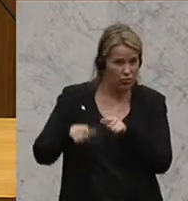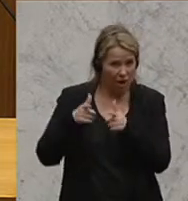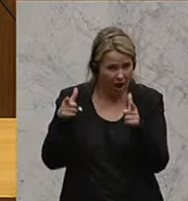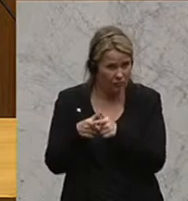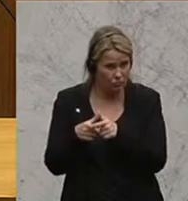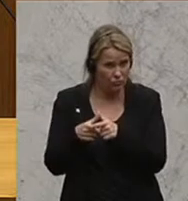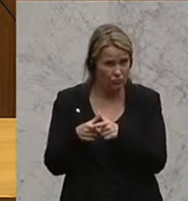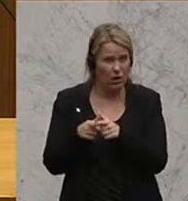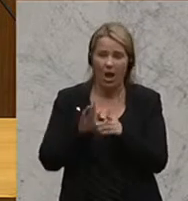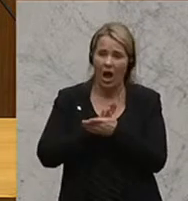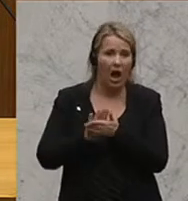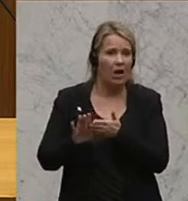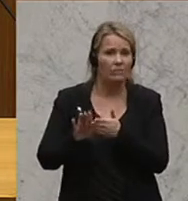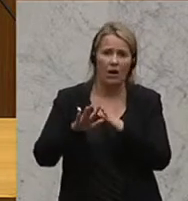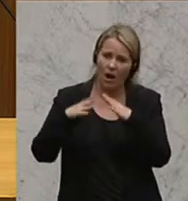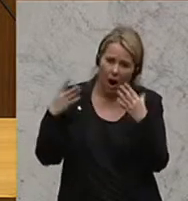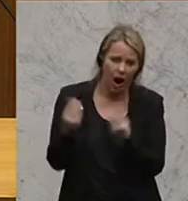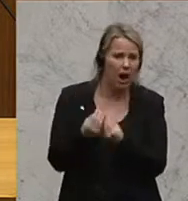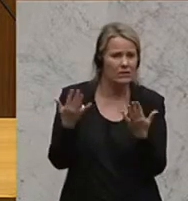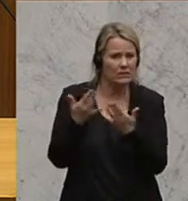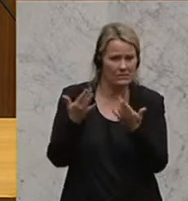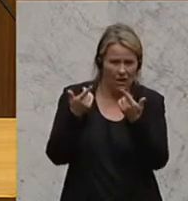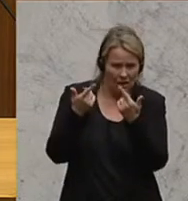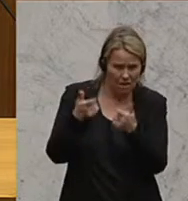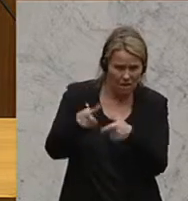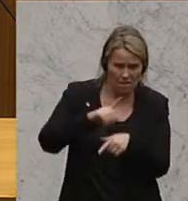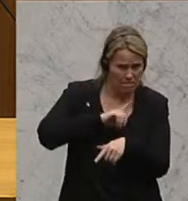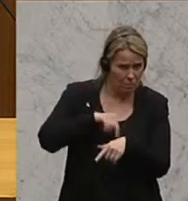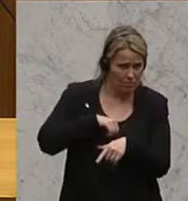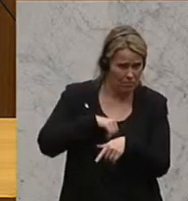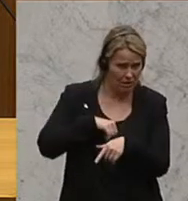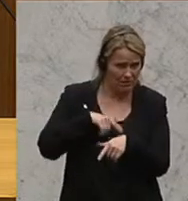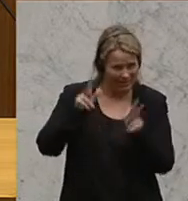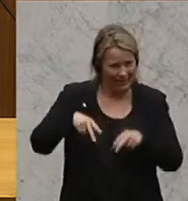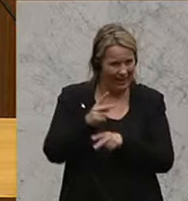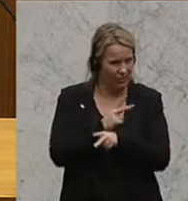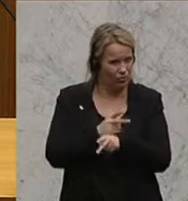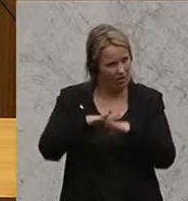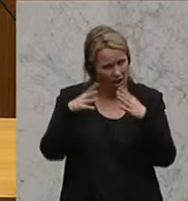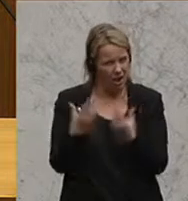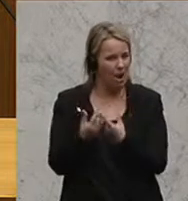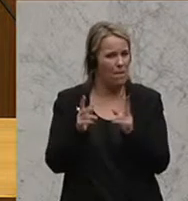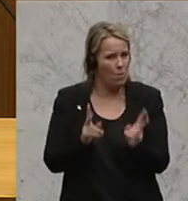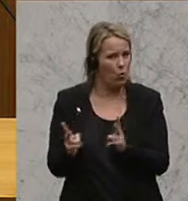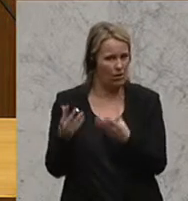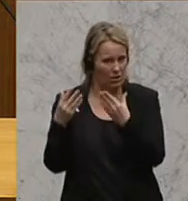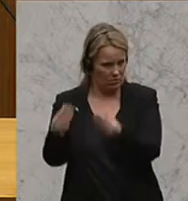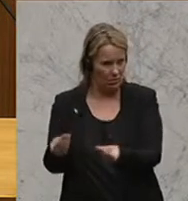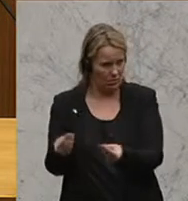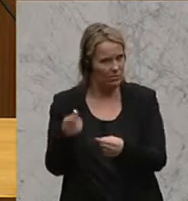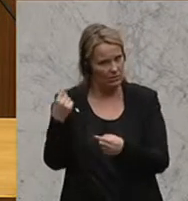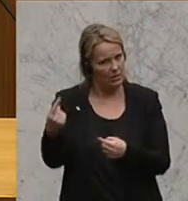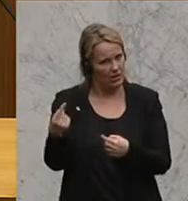indem man die umfassenden Befugnisse, die die Polizei nicht zufällig hat in einem Rechtsstaat, weil sie